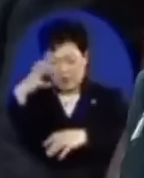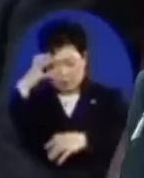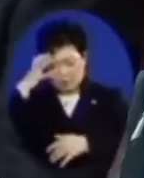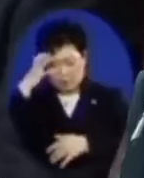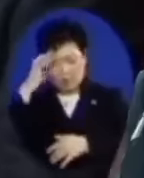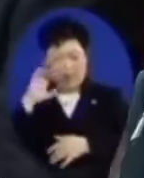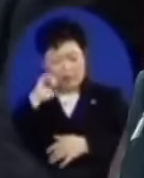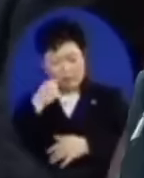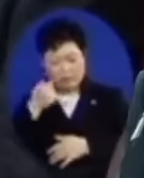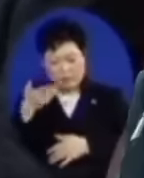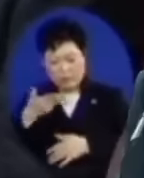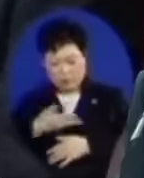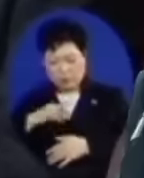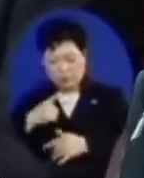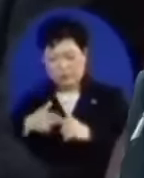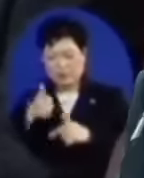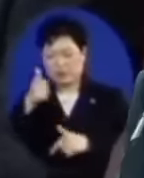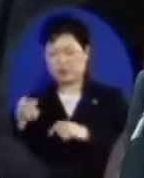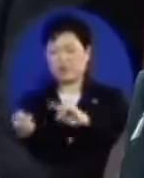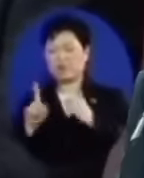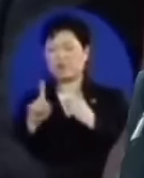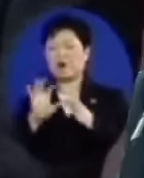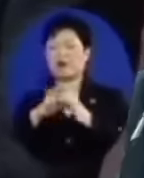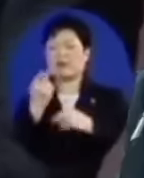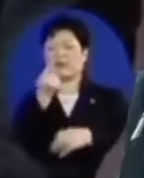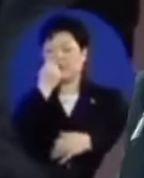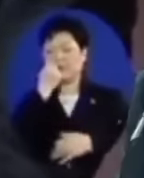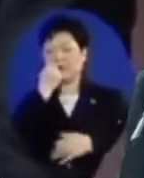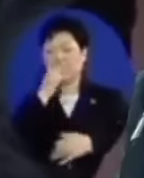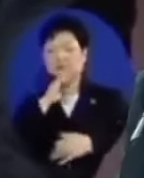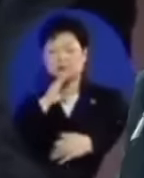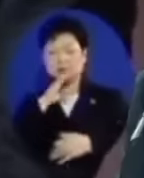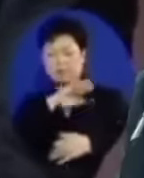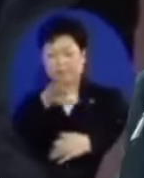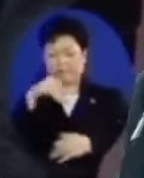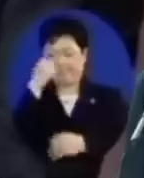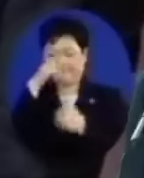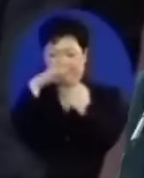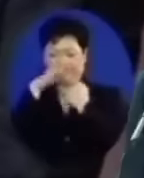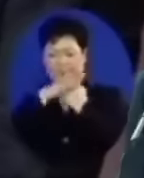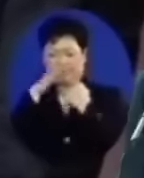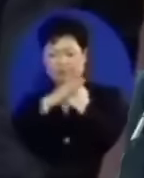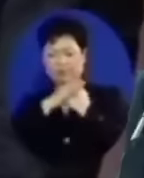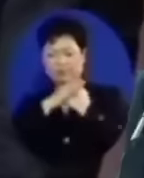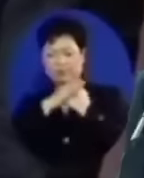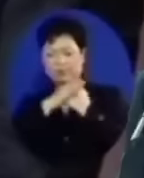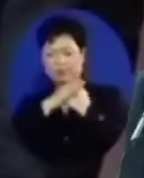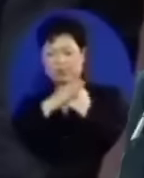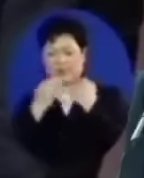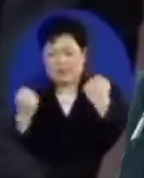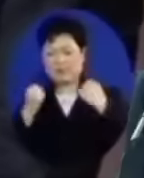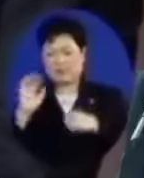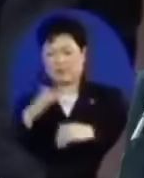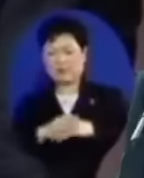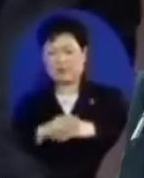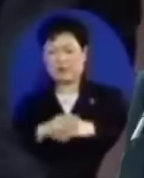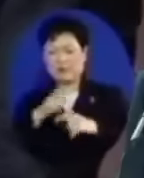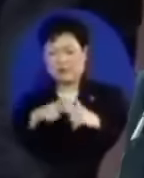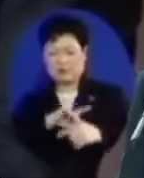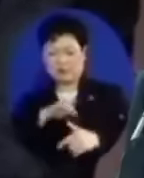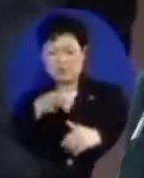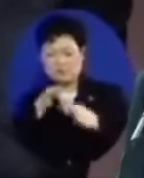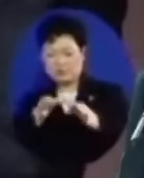갖다 줘도 예수님의 부활의 생명이 버팀목이 되어 있기 때문에 예수님의 이름을 부르고 부활의 생명을